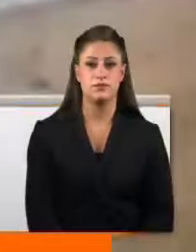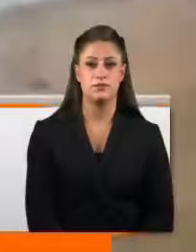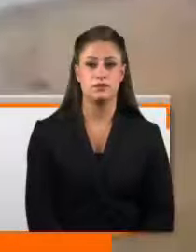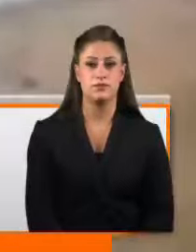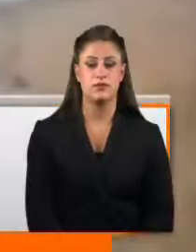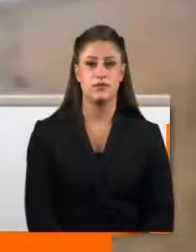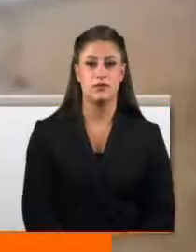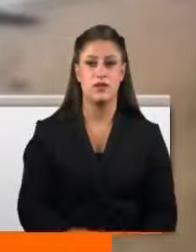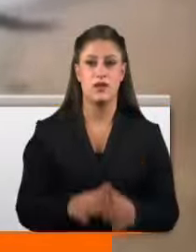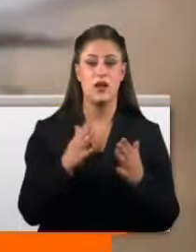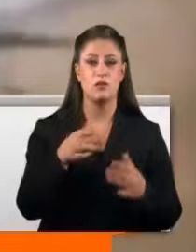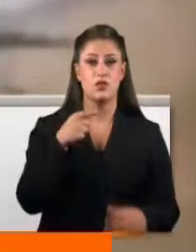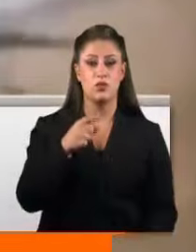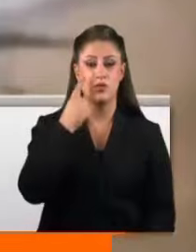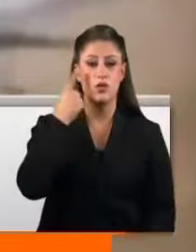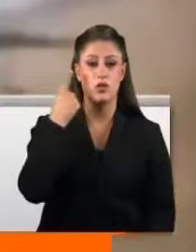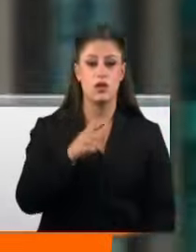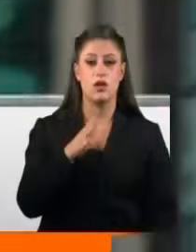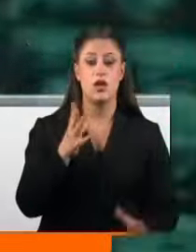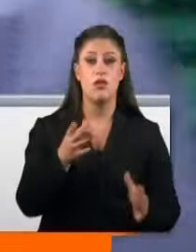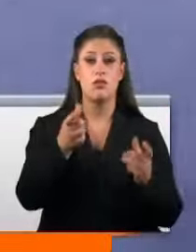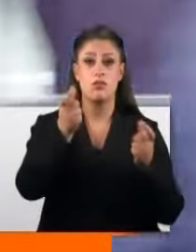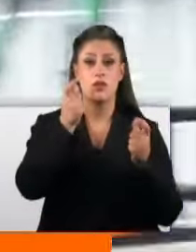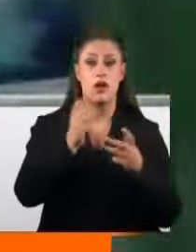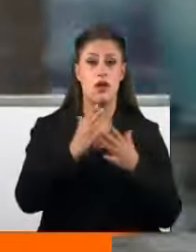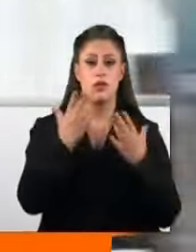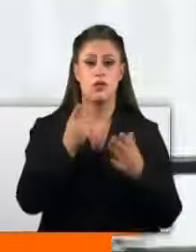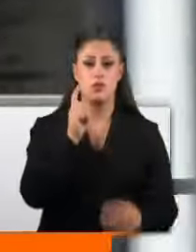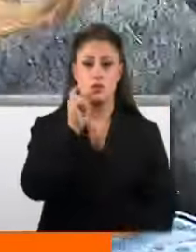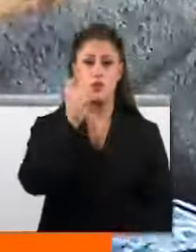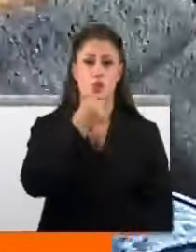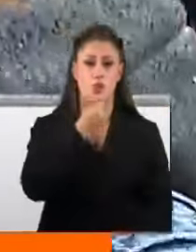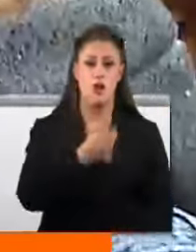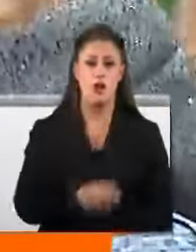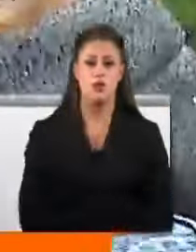bırakamıyor. Aslında bu duruma karşı alınabilecek önlemse çok basit.